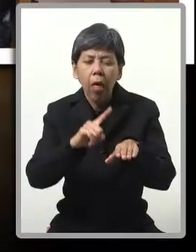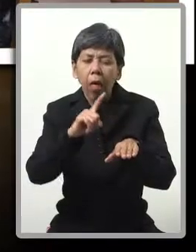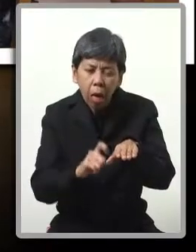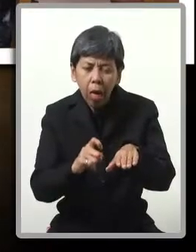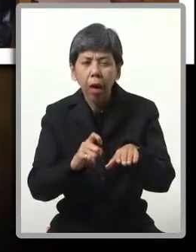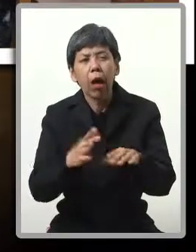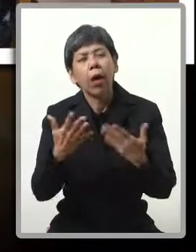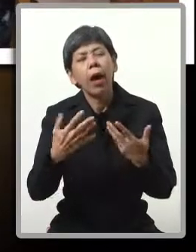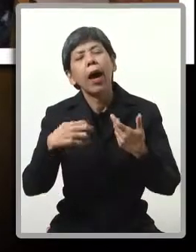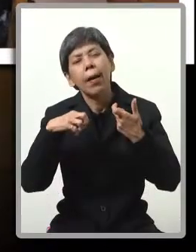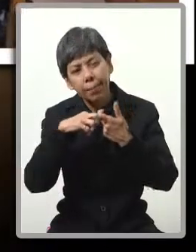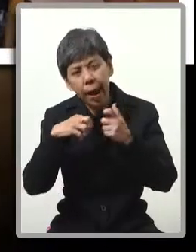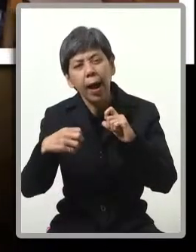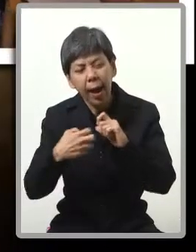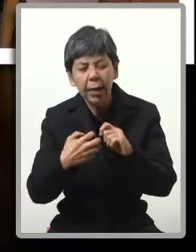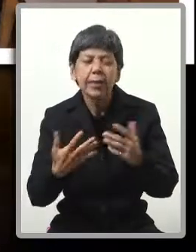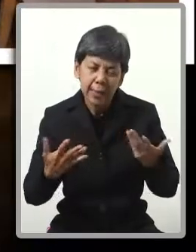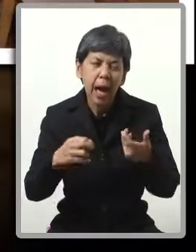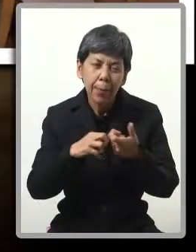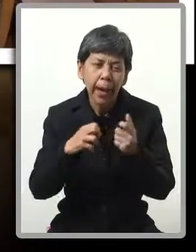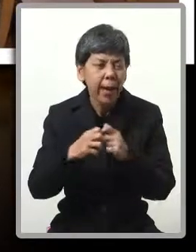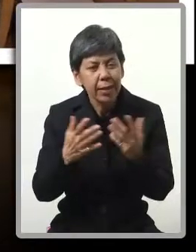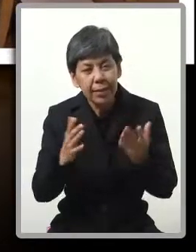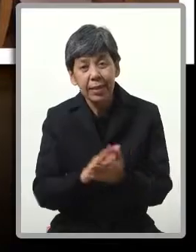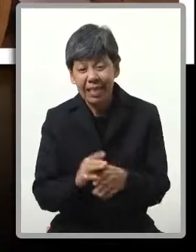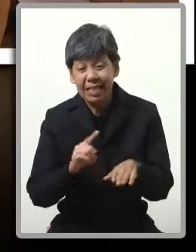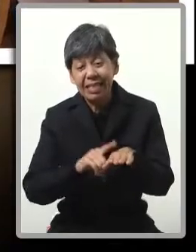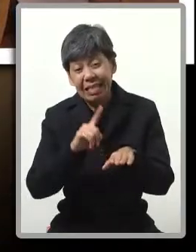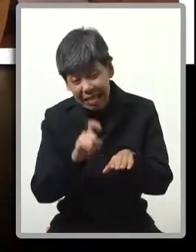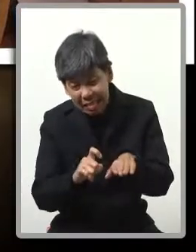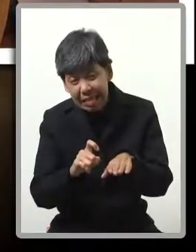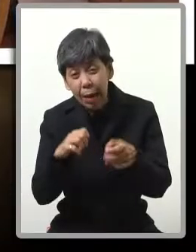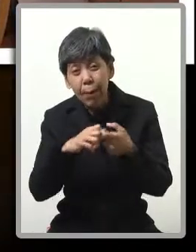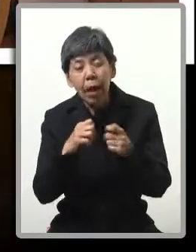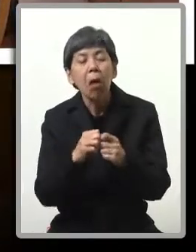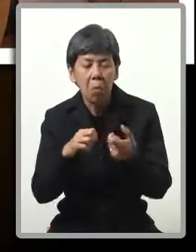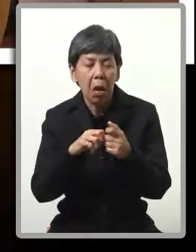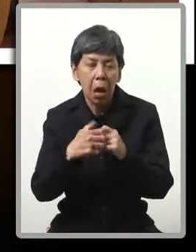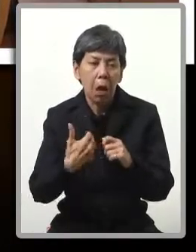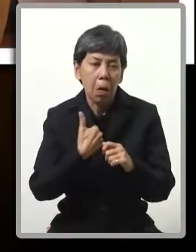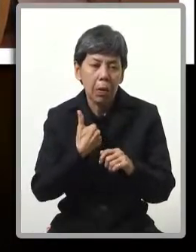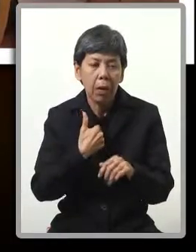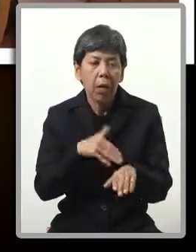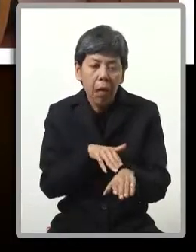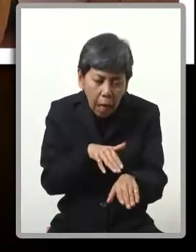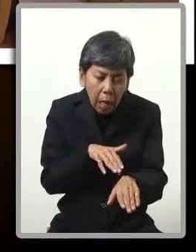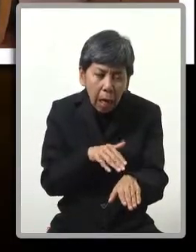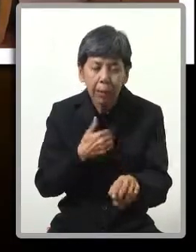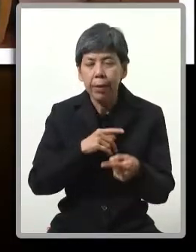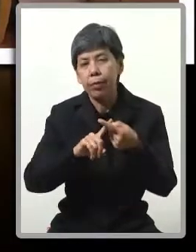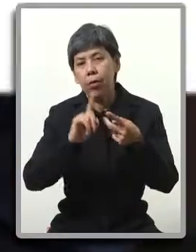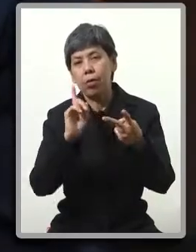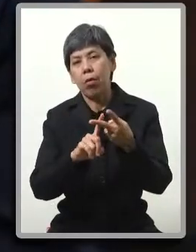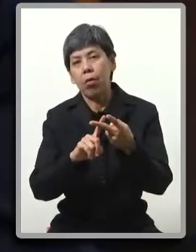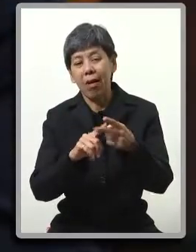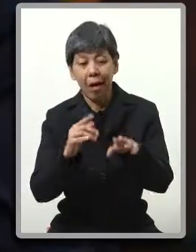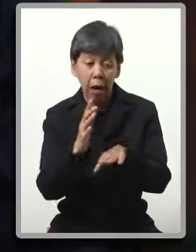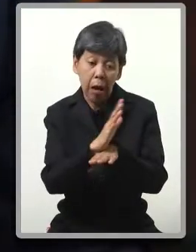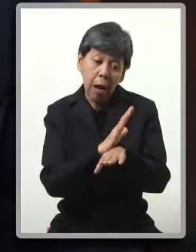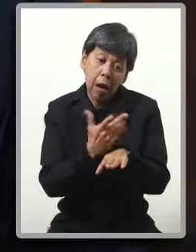เสียซึ่งมันก็เป็นปัญหาม ันห้ามยากนะมันห้ามไม่ได้ หนึ่งเสียเนี่ยมันเป็นปัญหากระทบเยอะนะฮะหนึ่งจราจรส